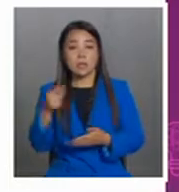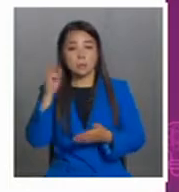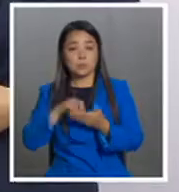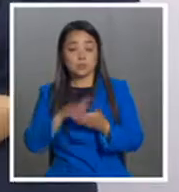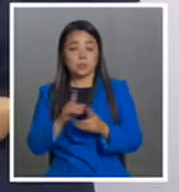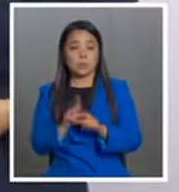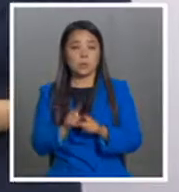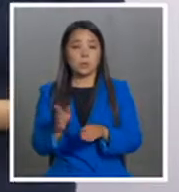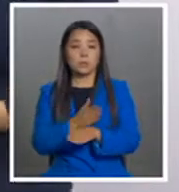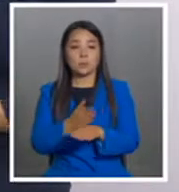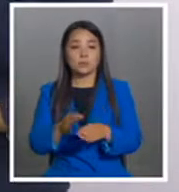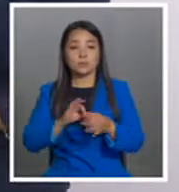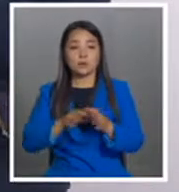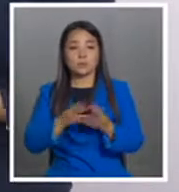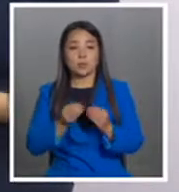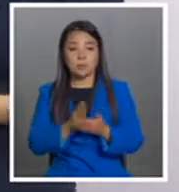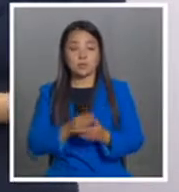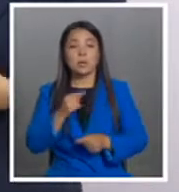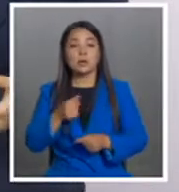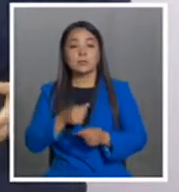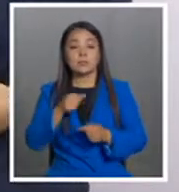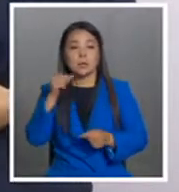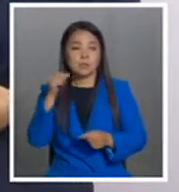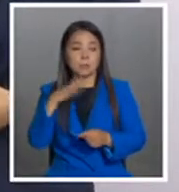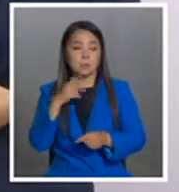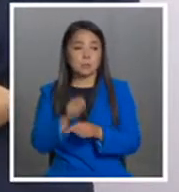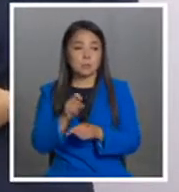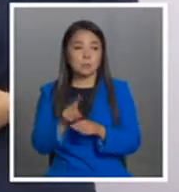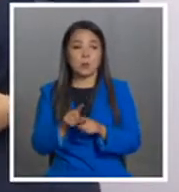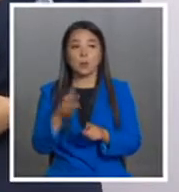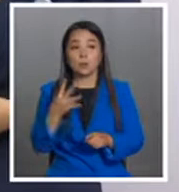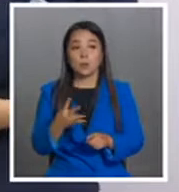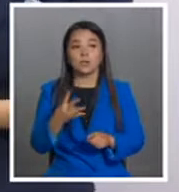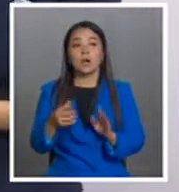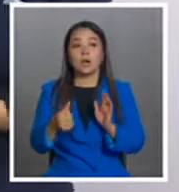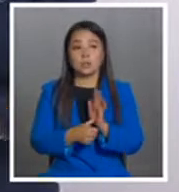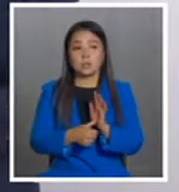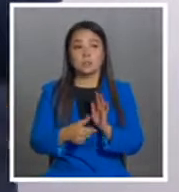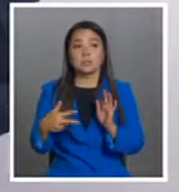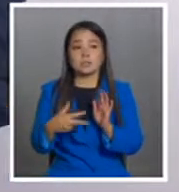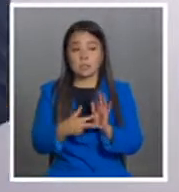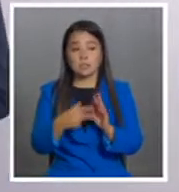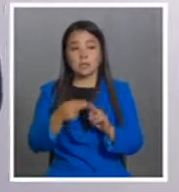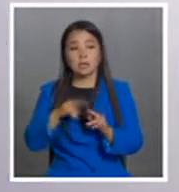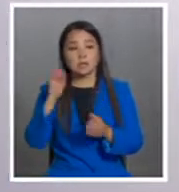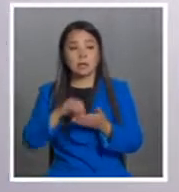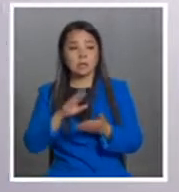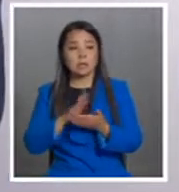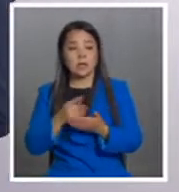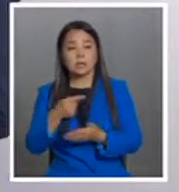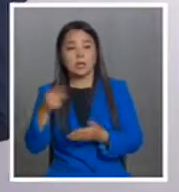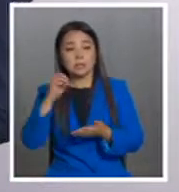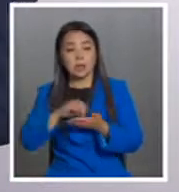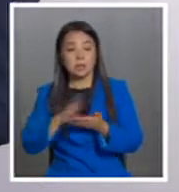бөліктерге бөліңіз. Алдыңғы тапсырмадағыдай, біз бұл жерде де 4, 6 және 8 сандарына кері сандарды анықтаймыз.